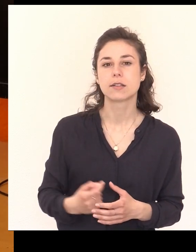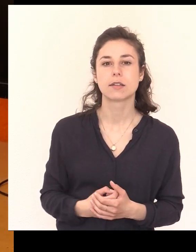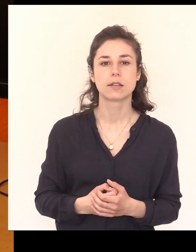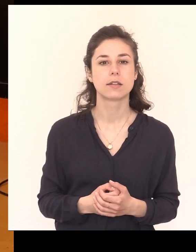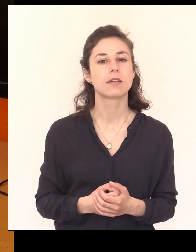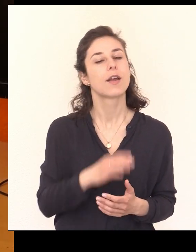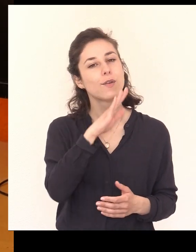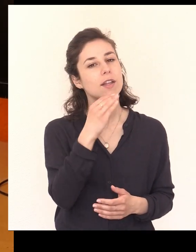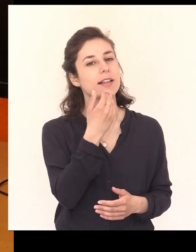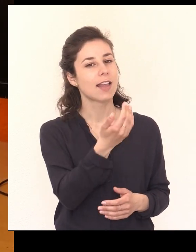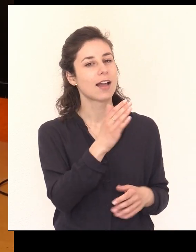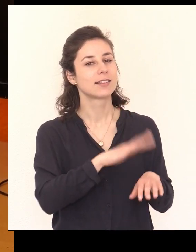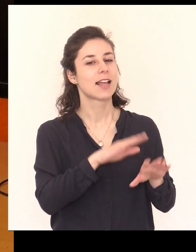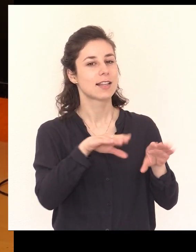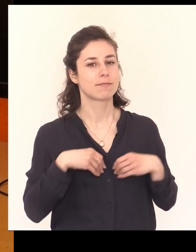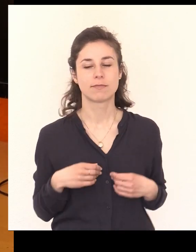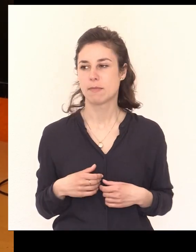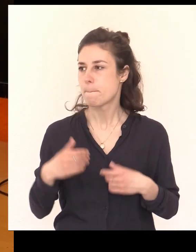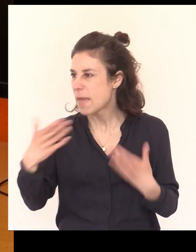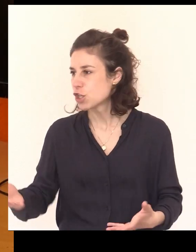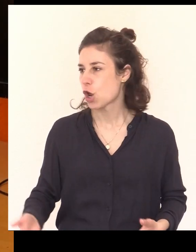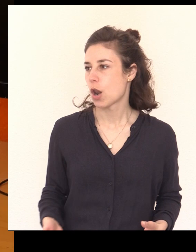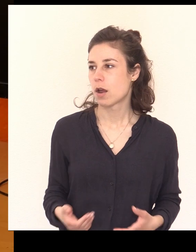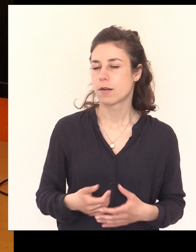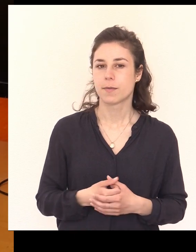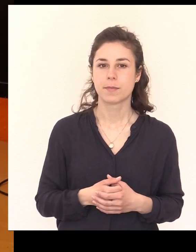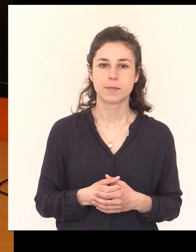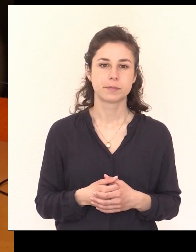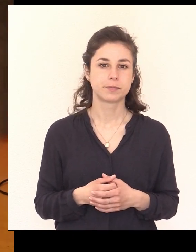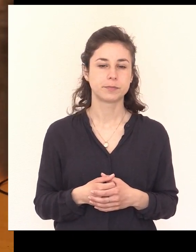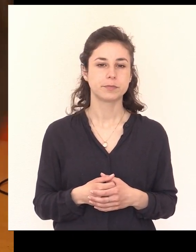1. Vielen Dank, dass Sie sich Zeit genommen haben. Bitteschön!